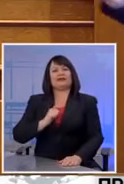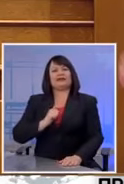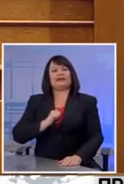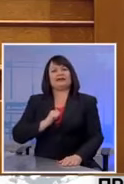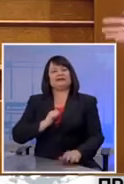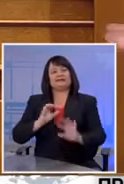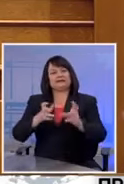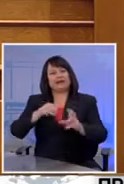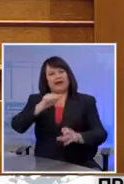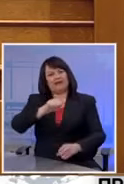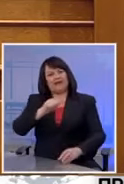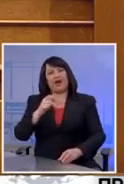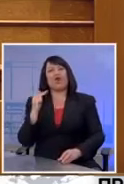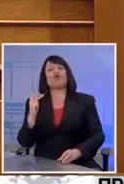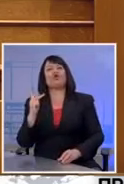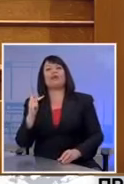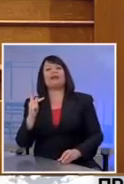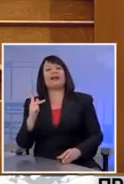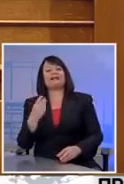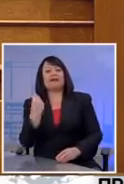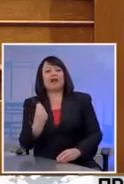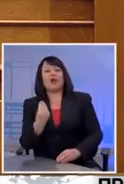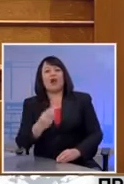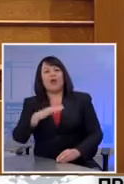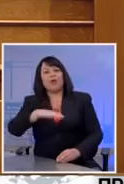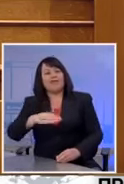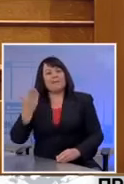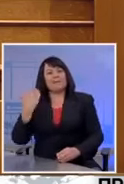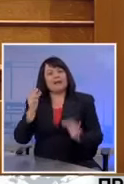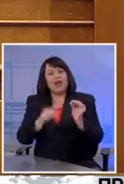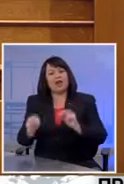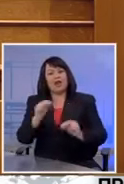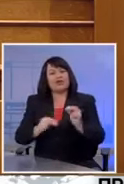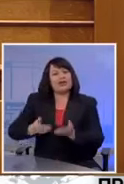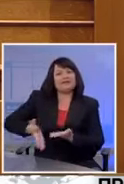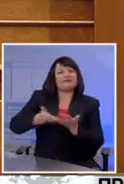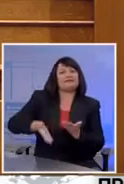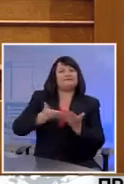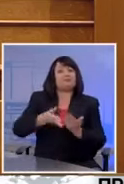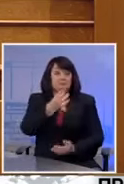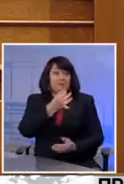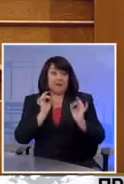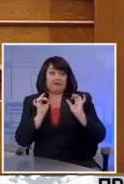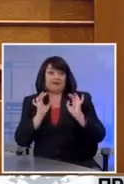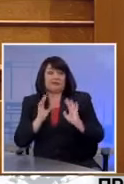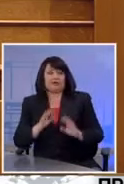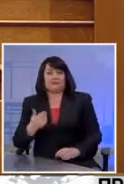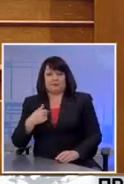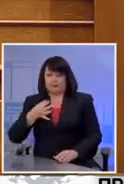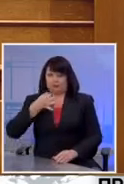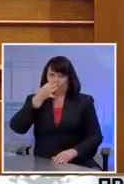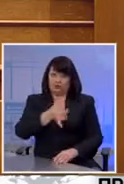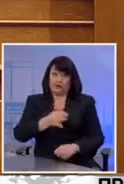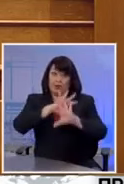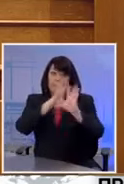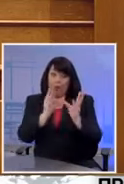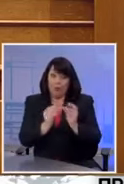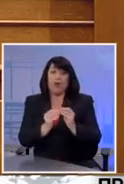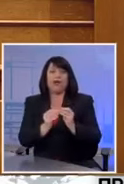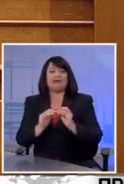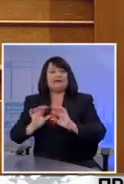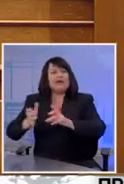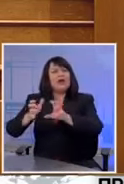παιδιά και σας βοηθούσε προεκλογικά. Όταν λοιπόν σας λέγαμε ότι όλα τα συστημικά μέσα,